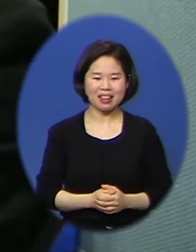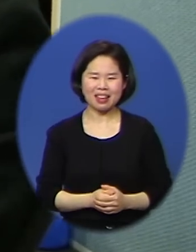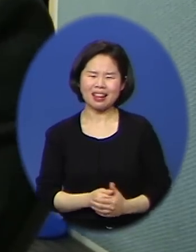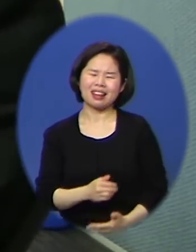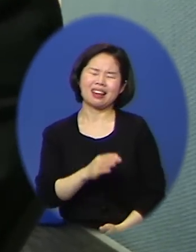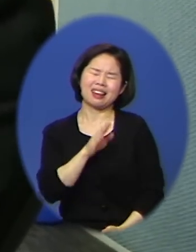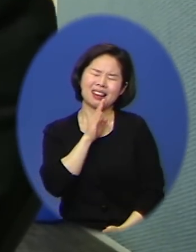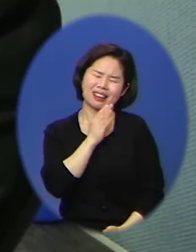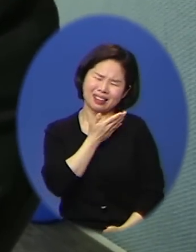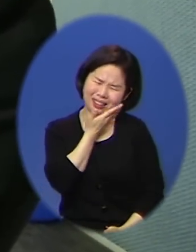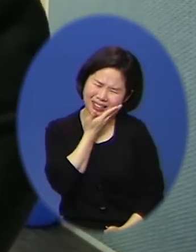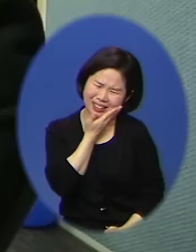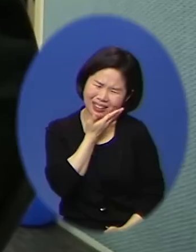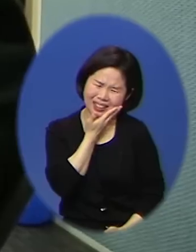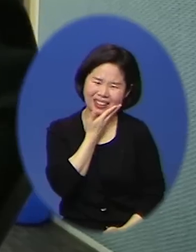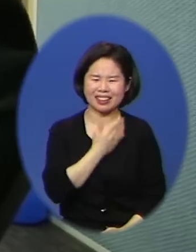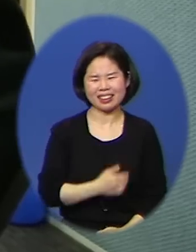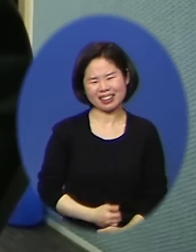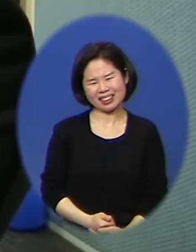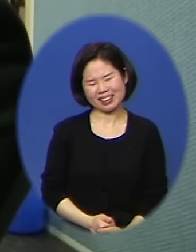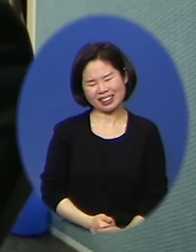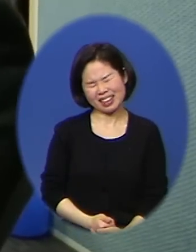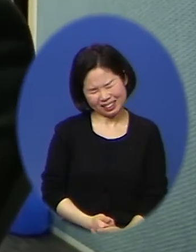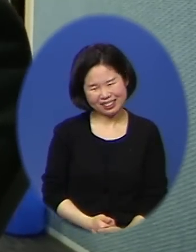너무 귀여워, 우리 민 씨, 진짜.